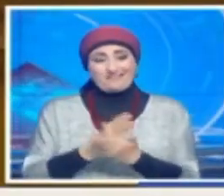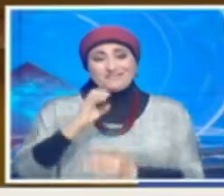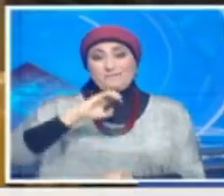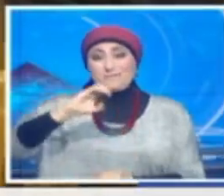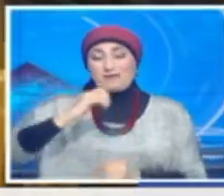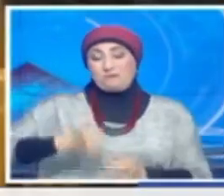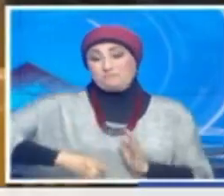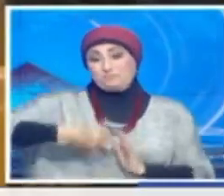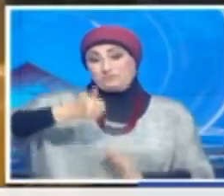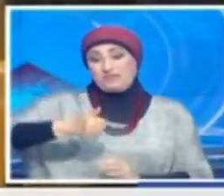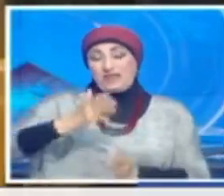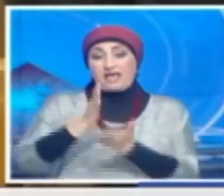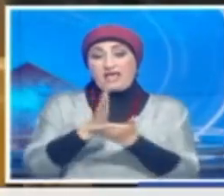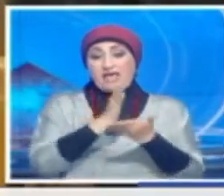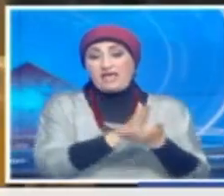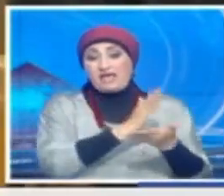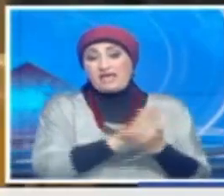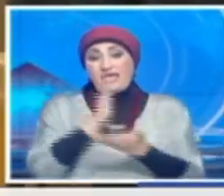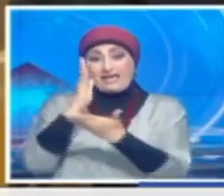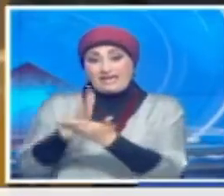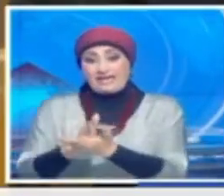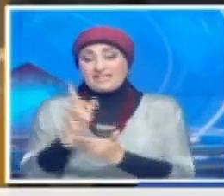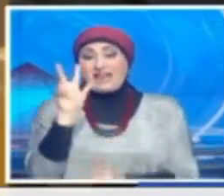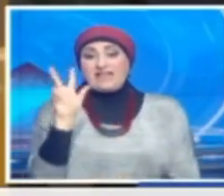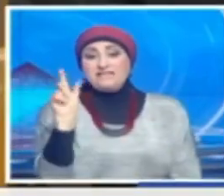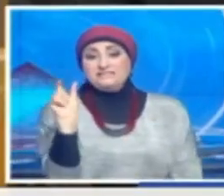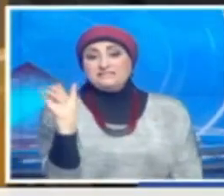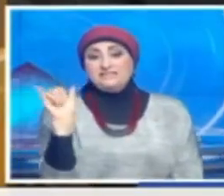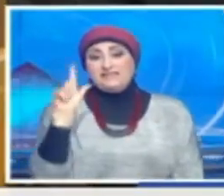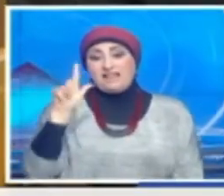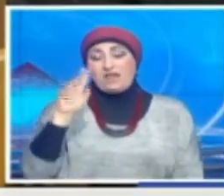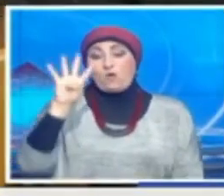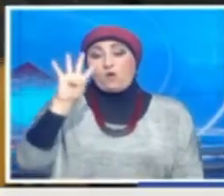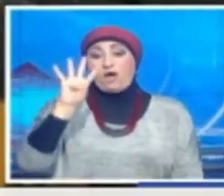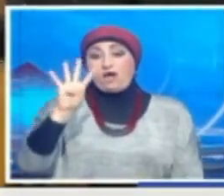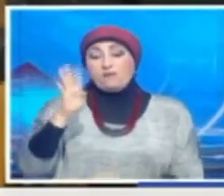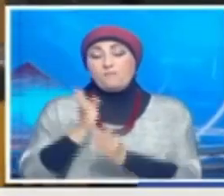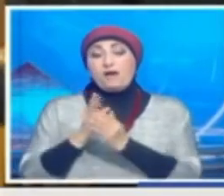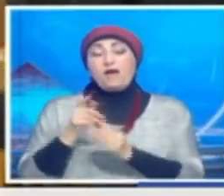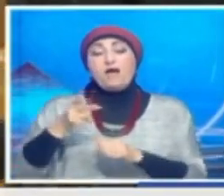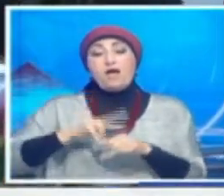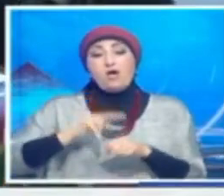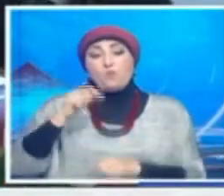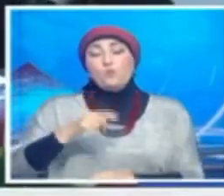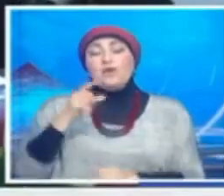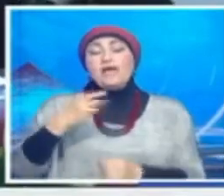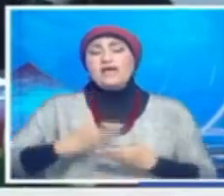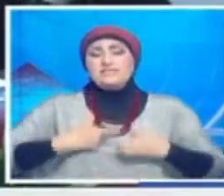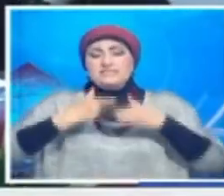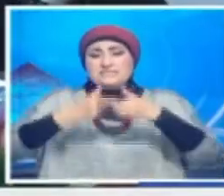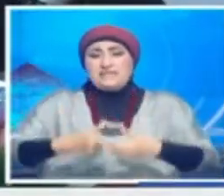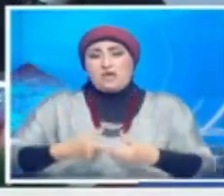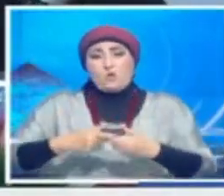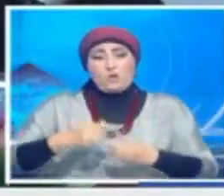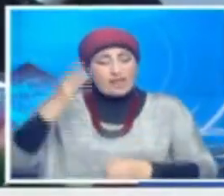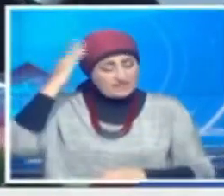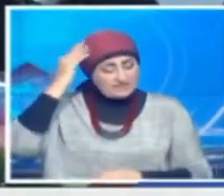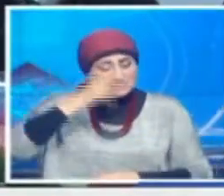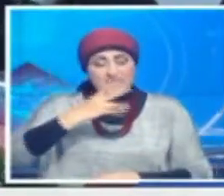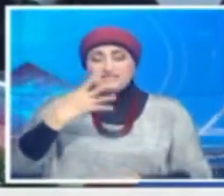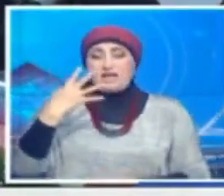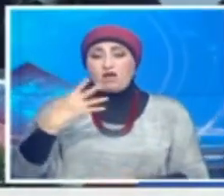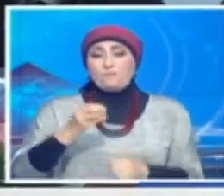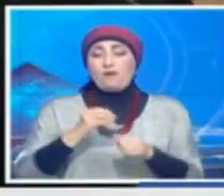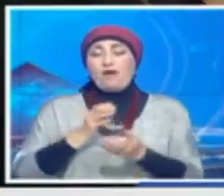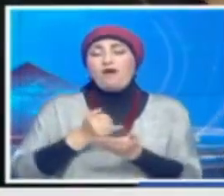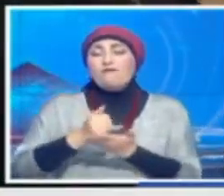إلى ثلاثة أقسام: جائزة النيل ولها أربعة فروع، جائزة الدولة التقديرية ولها ثلاثة فروع،